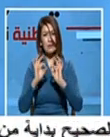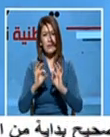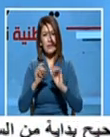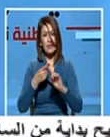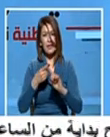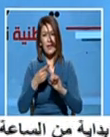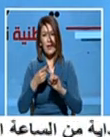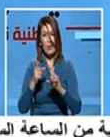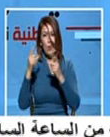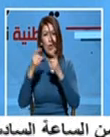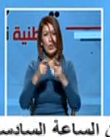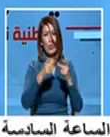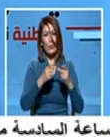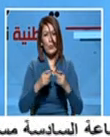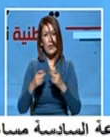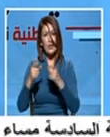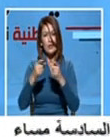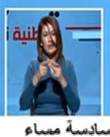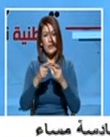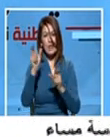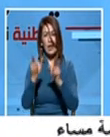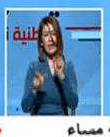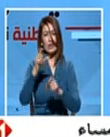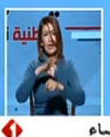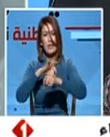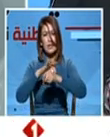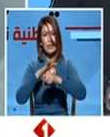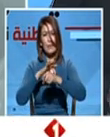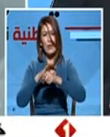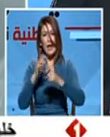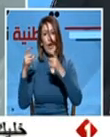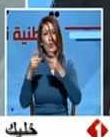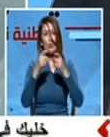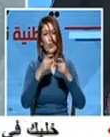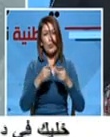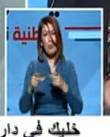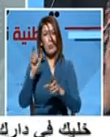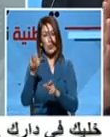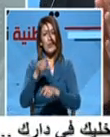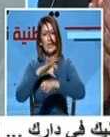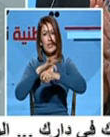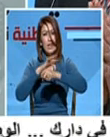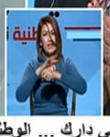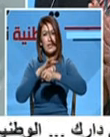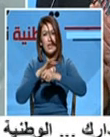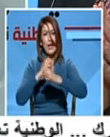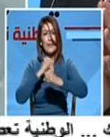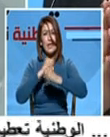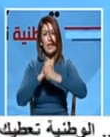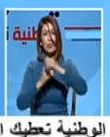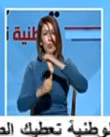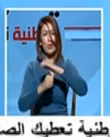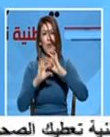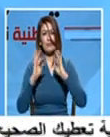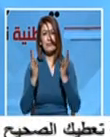لي زيكيب معناتها سواء الطب الفرق الصحيه، الفرق الصحيه الطبي وشبه الطب. وقت نحكي الفرق الصحيه وقت